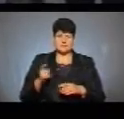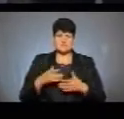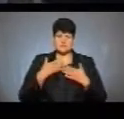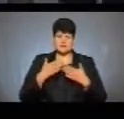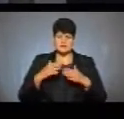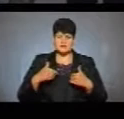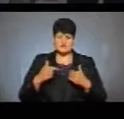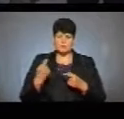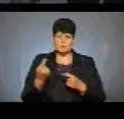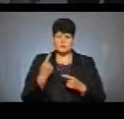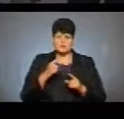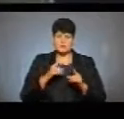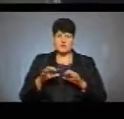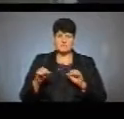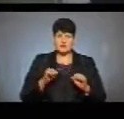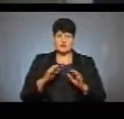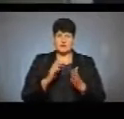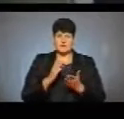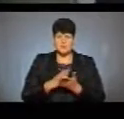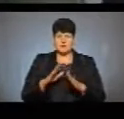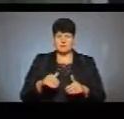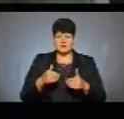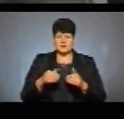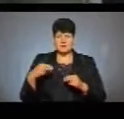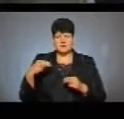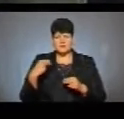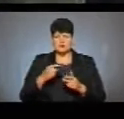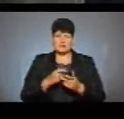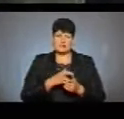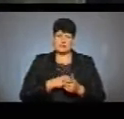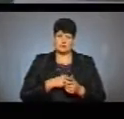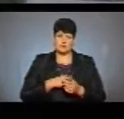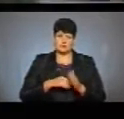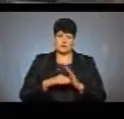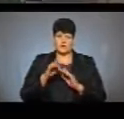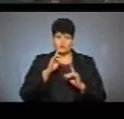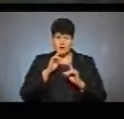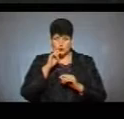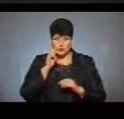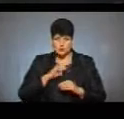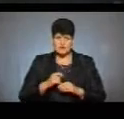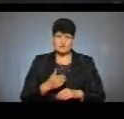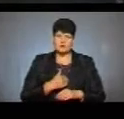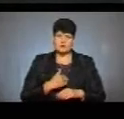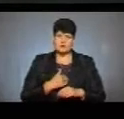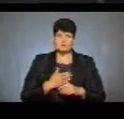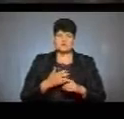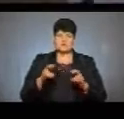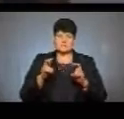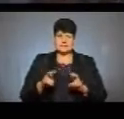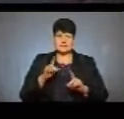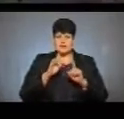до обласної влади, яке мають передати президенту та депутатам Верховної Ради України. Ініціювати засідання